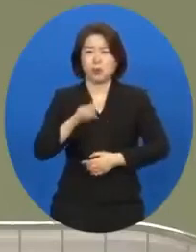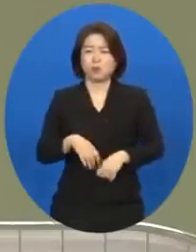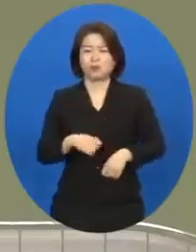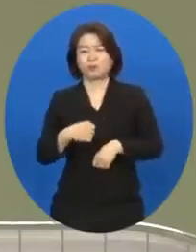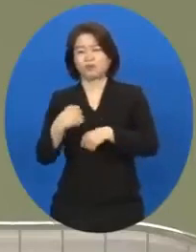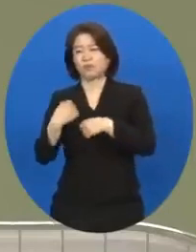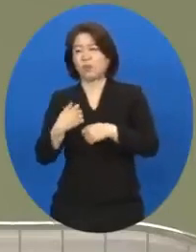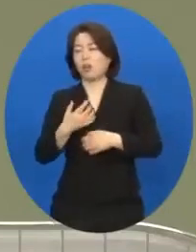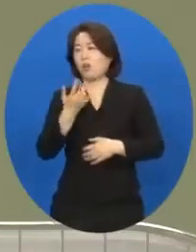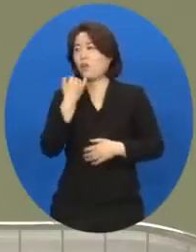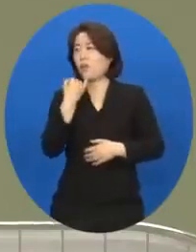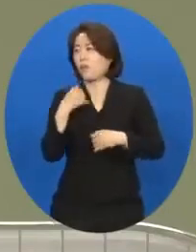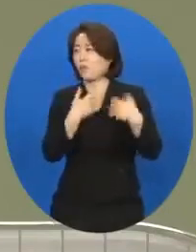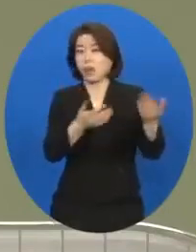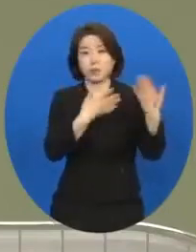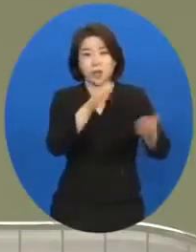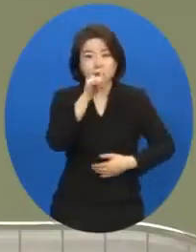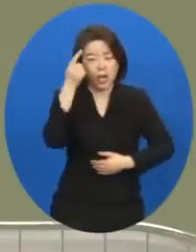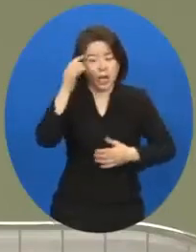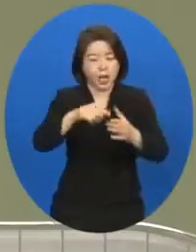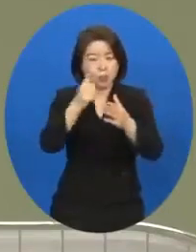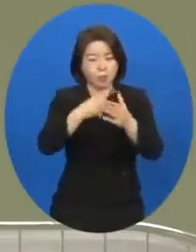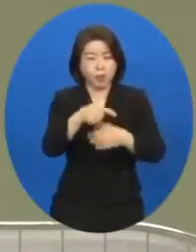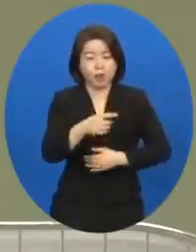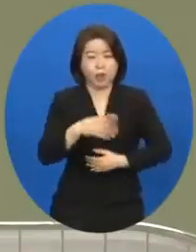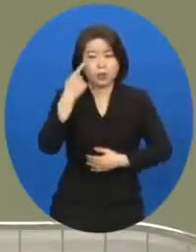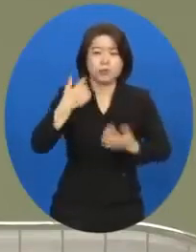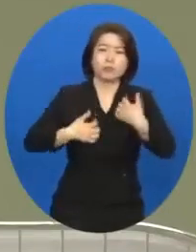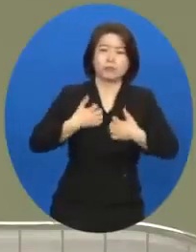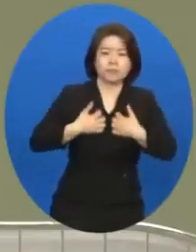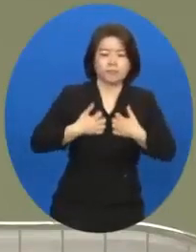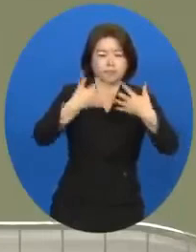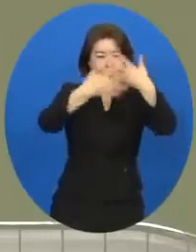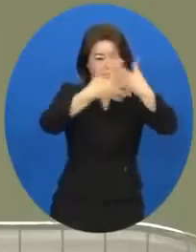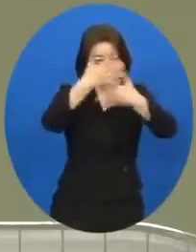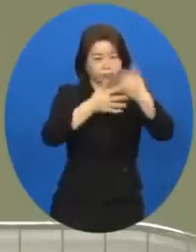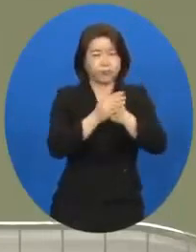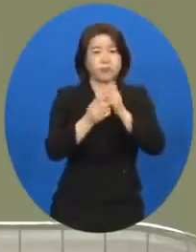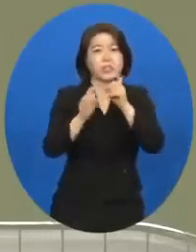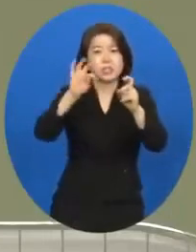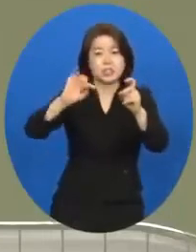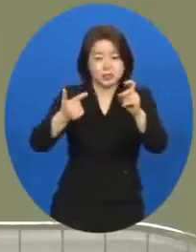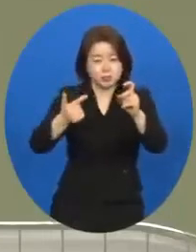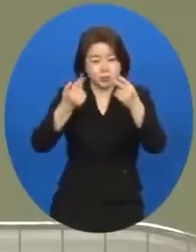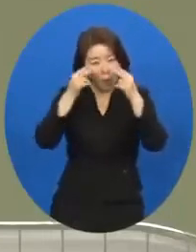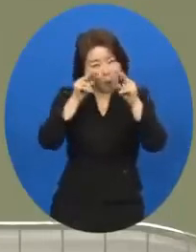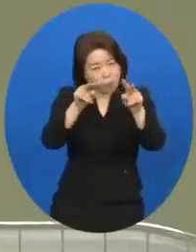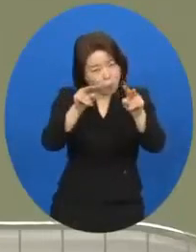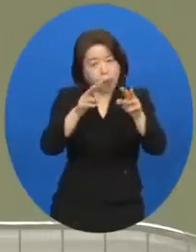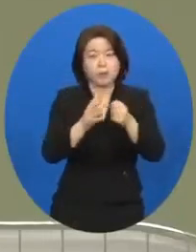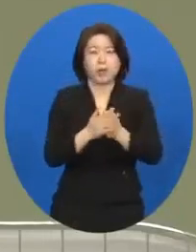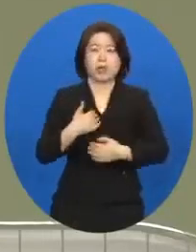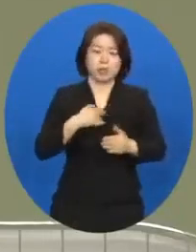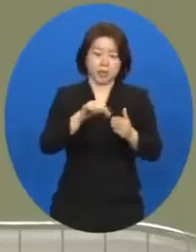생각을 하고 있습니다. 아무 생각 없이 눈을 즐겁게 하는 영상을 10분 정도만 바라보면